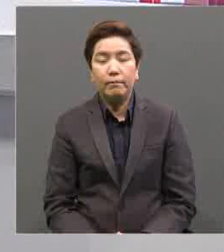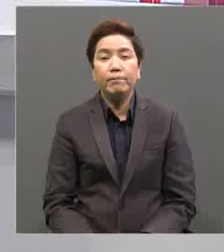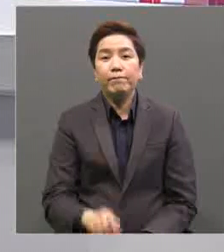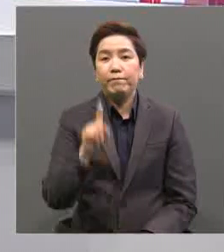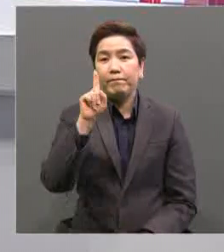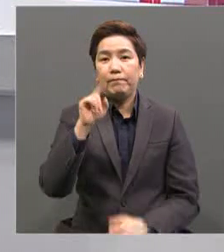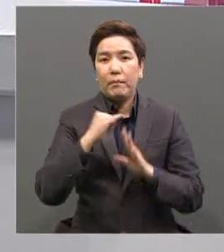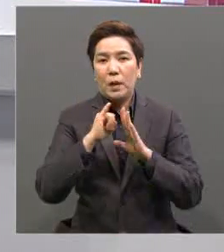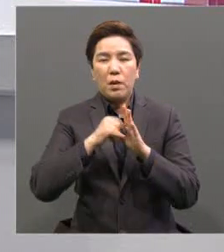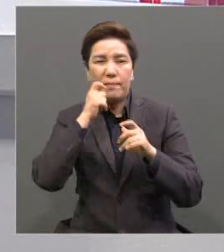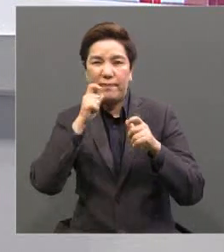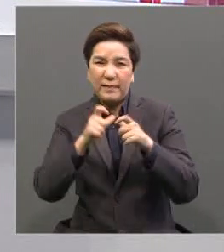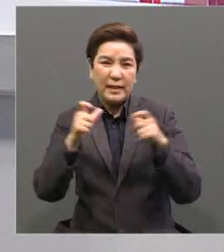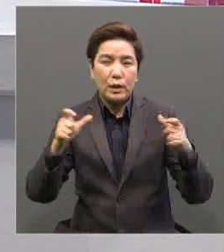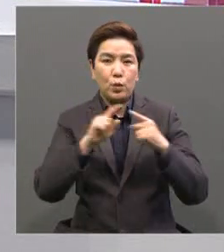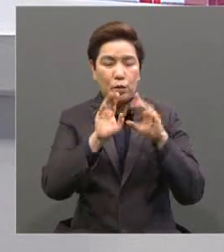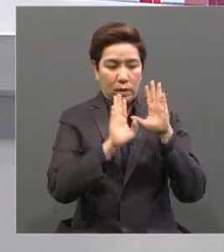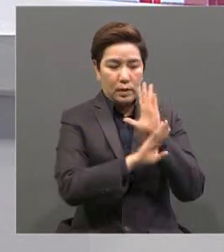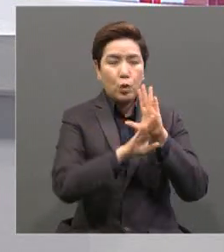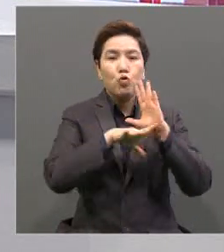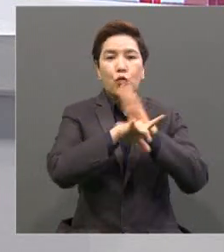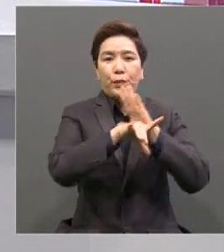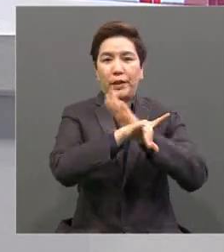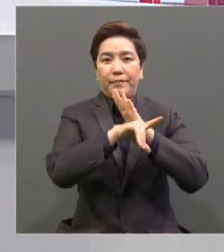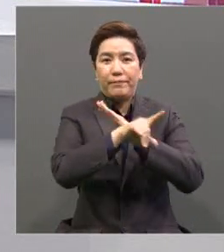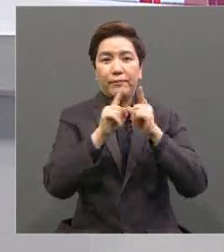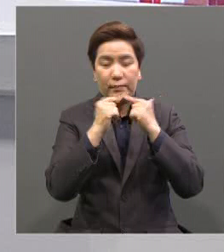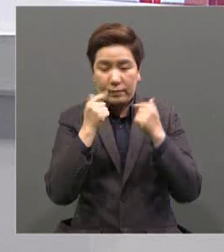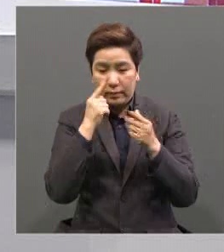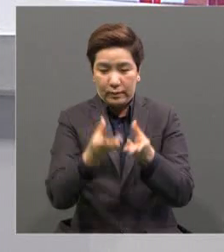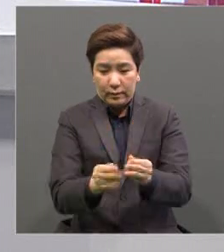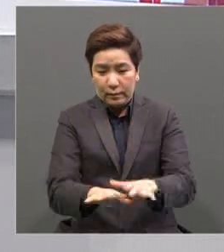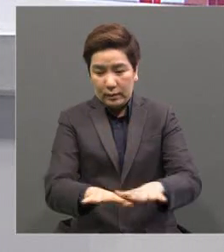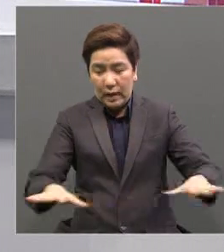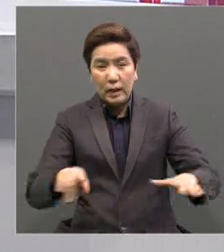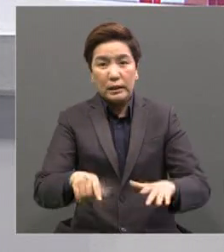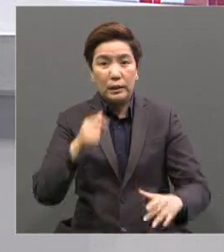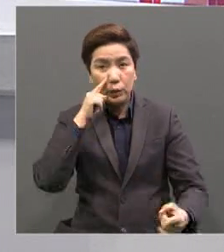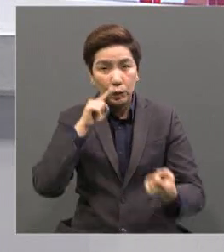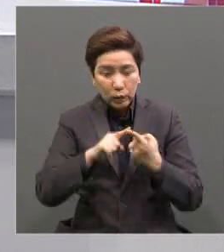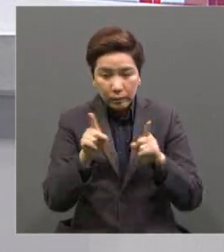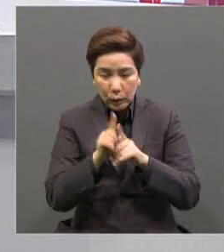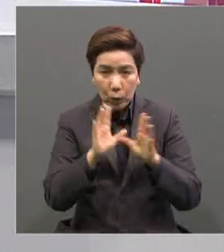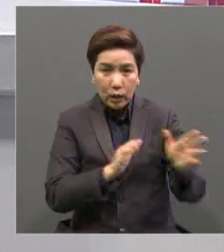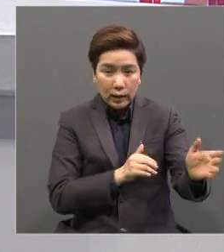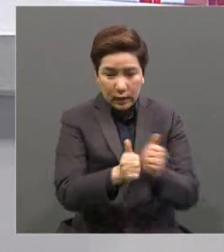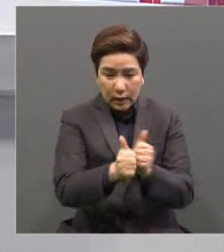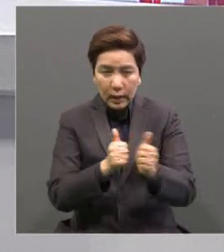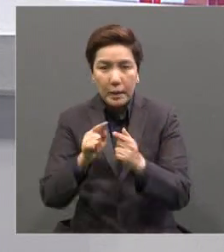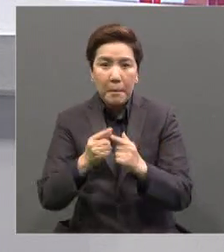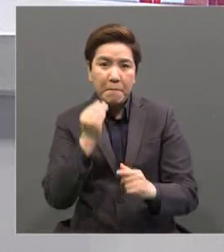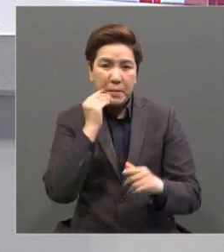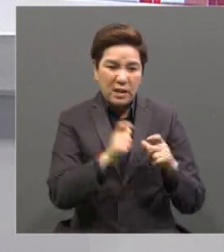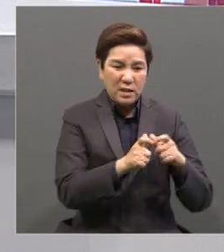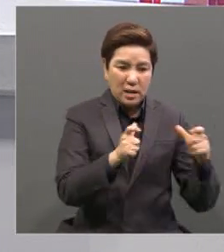อีกหนึ่งจังหวัดใหญ่แล้วก็คนเยอะด้วยของภาคตะวันออกอย่างชลบุรีนะครับก็ถือว่าเป็นอีกหนึ่งพื้นที่ที่น่าจับตามองเพราะว่าเป็นการชิงชัยกันระหว่างบ้าน